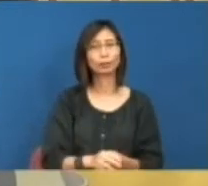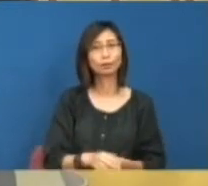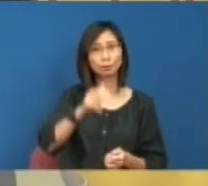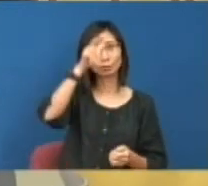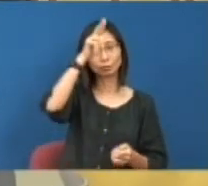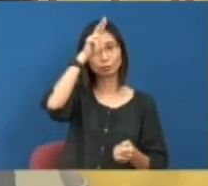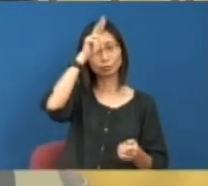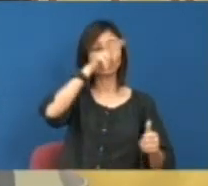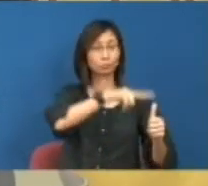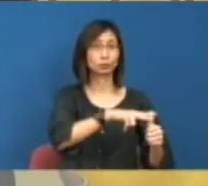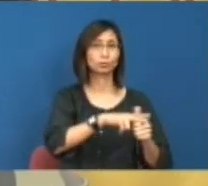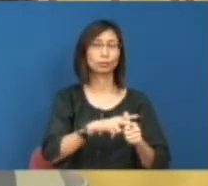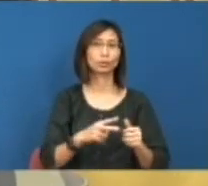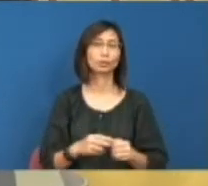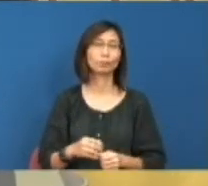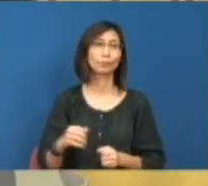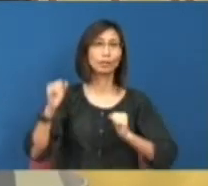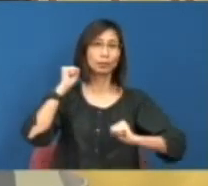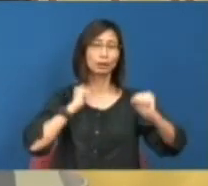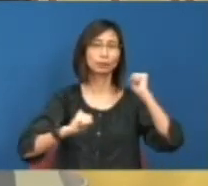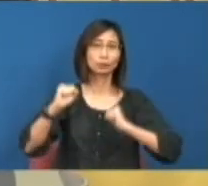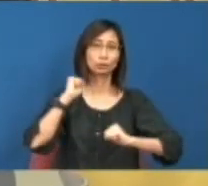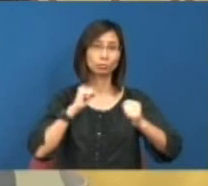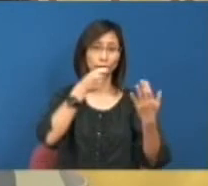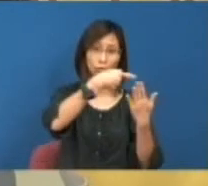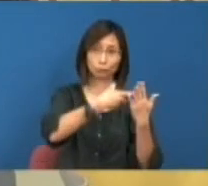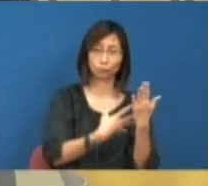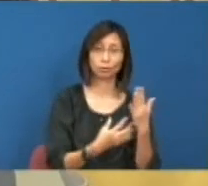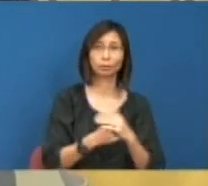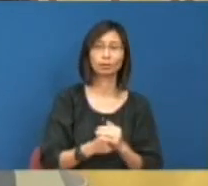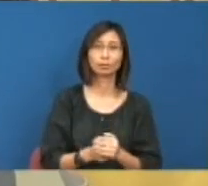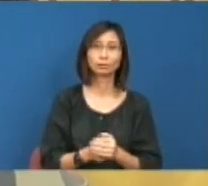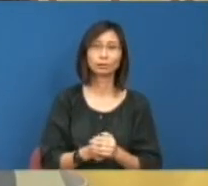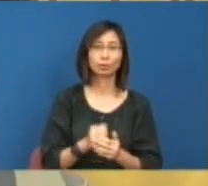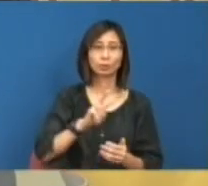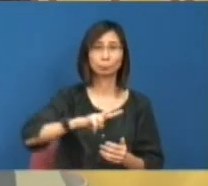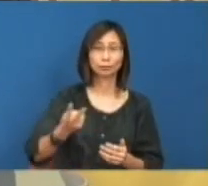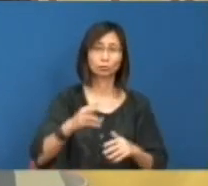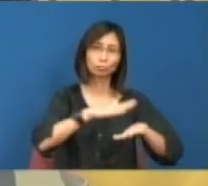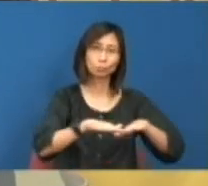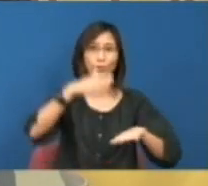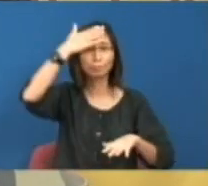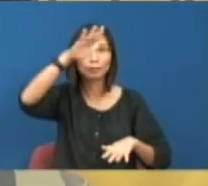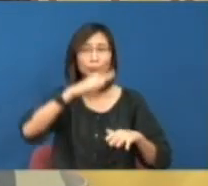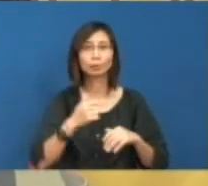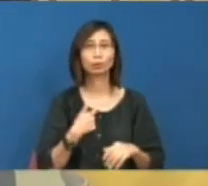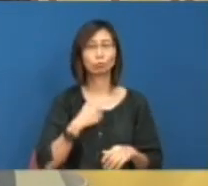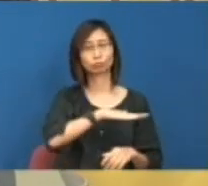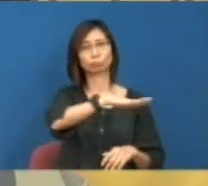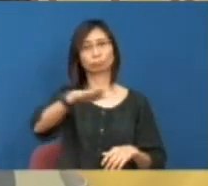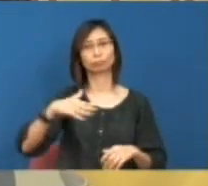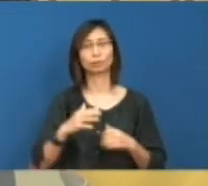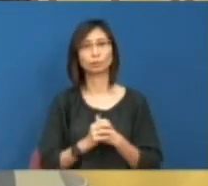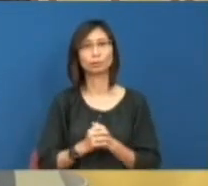定相應的行動綱領，去令到勞苦大眾普通人明白我們的主張，從而和我